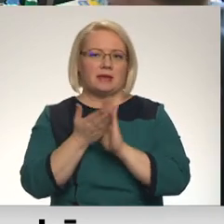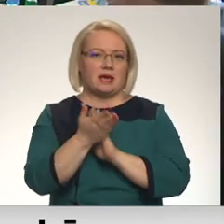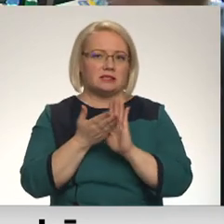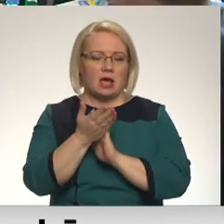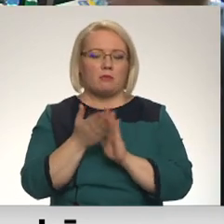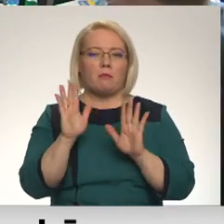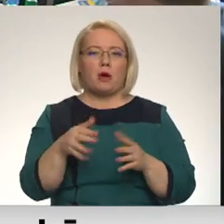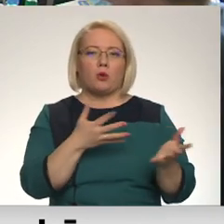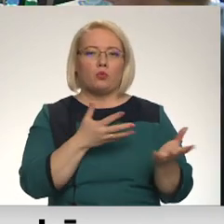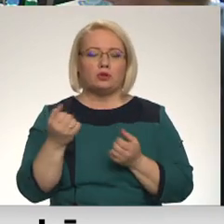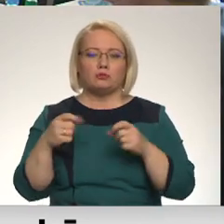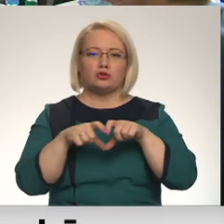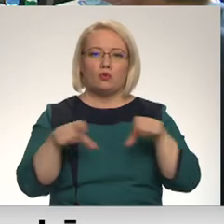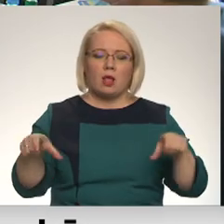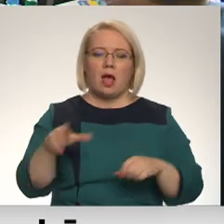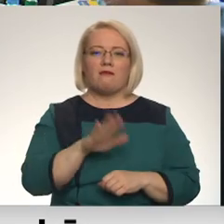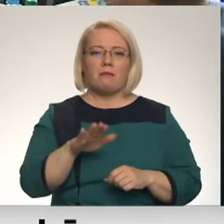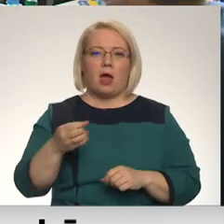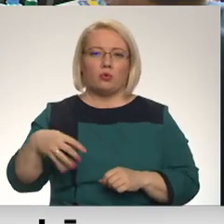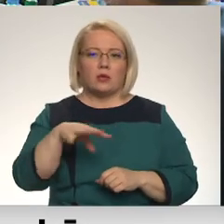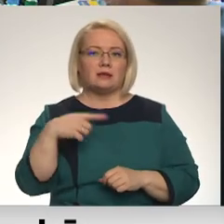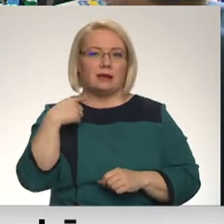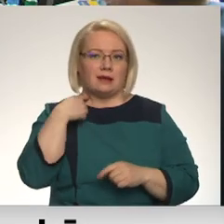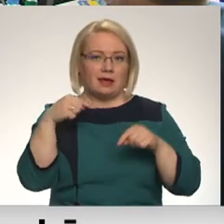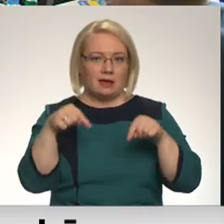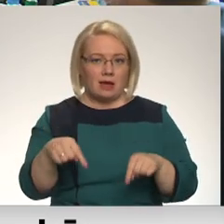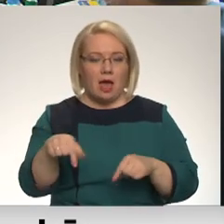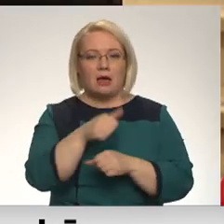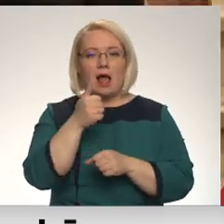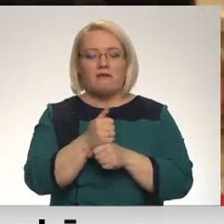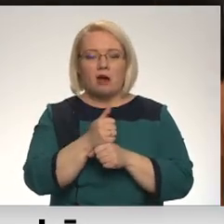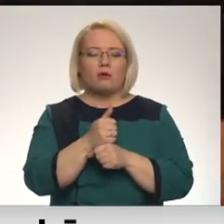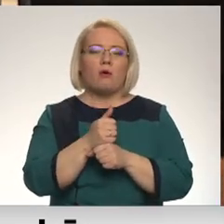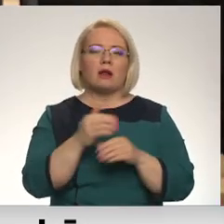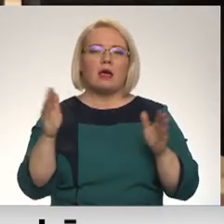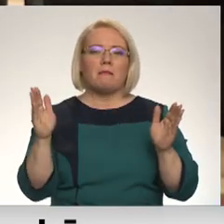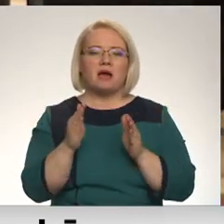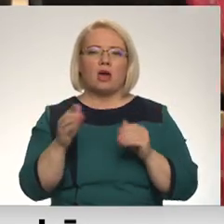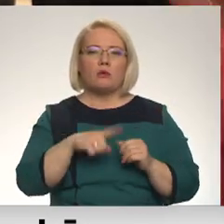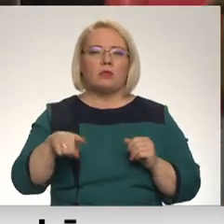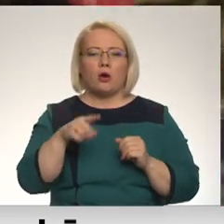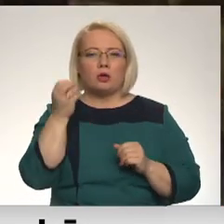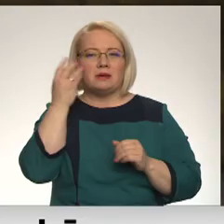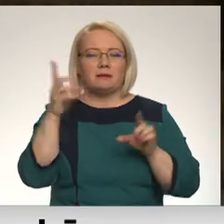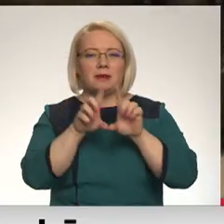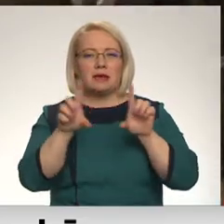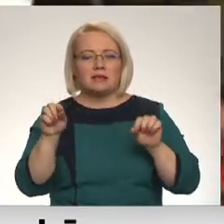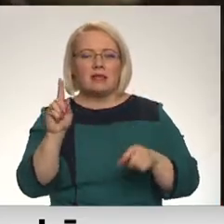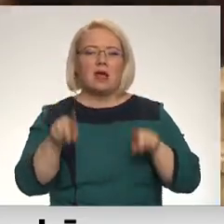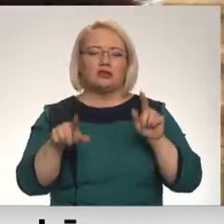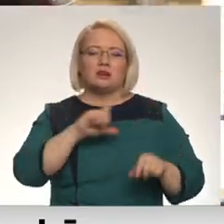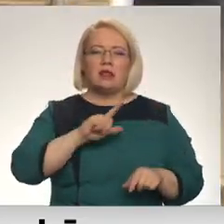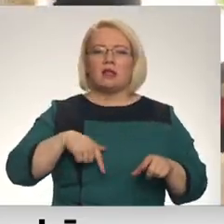par uzņemšanu skolās vai bērnu dārzos Rīgā. Galvenokārt mazākumtautību izglītības iestādēs, dažās latviešu